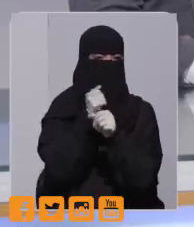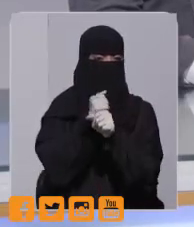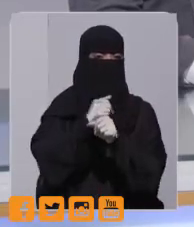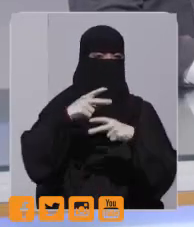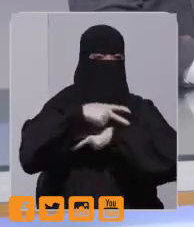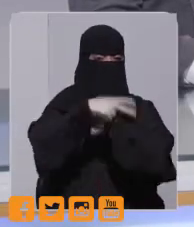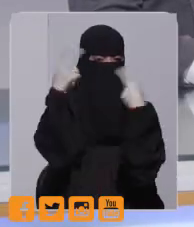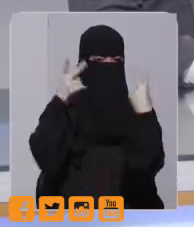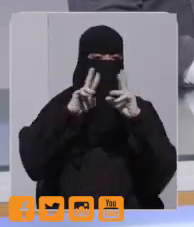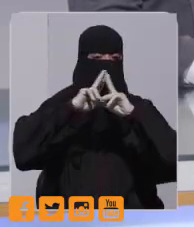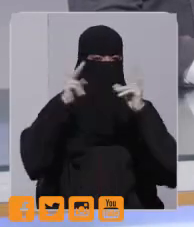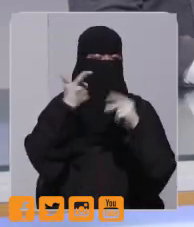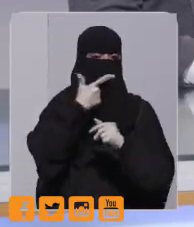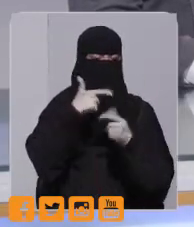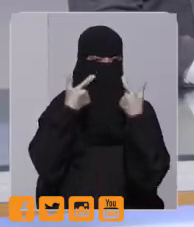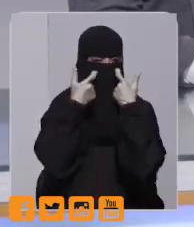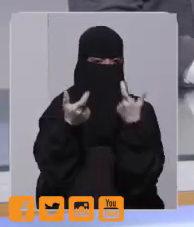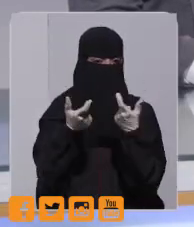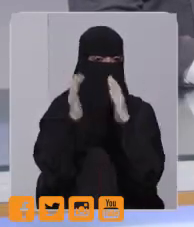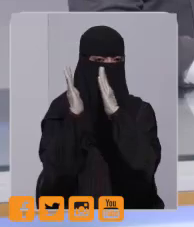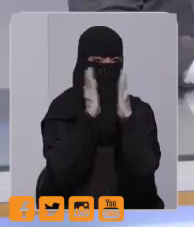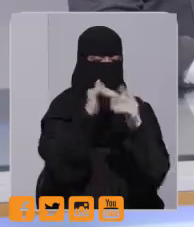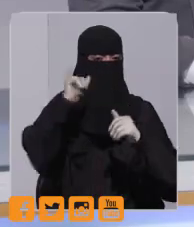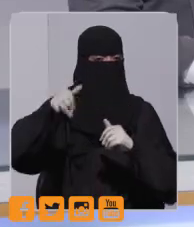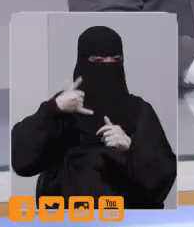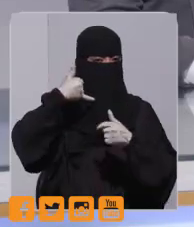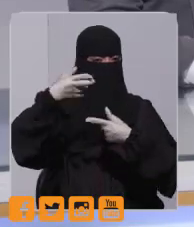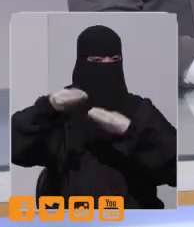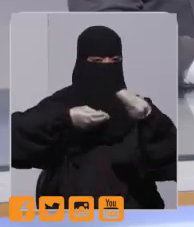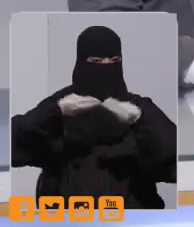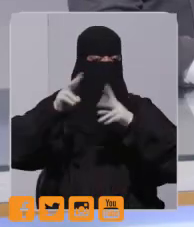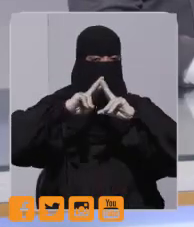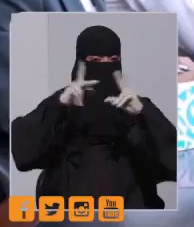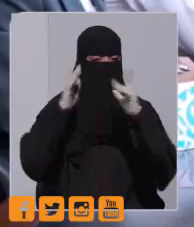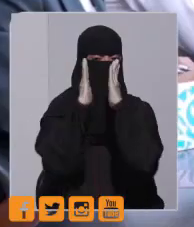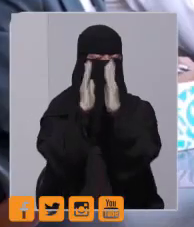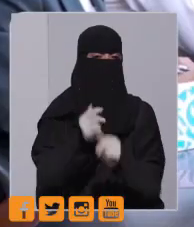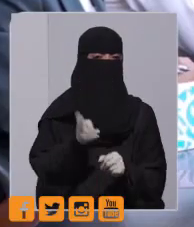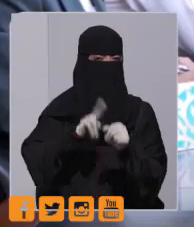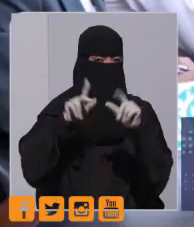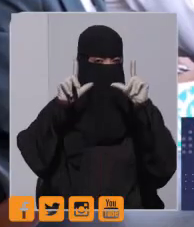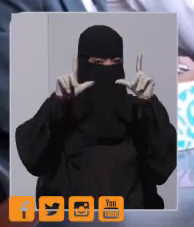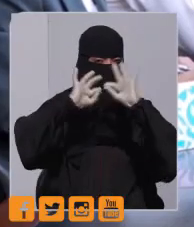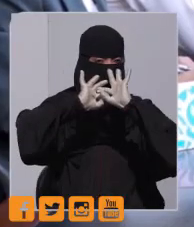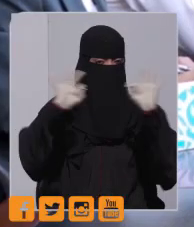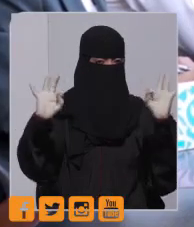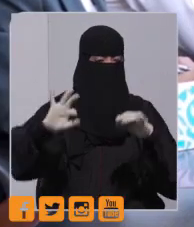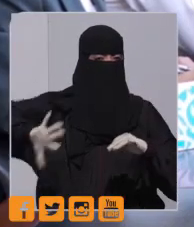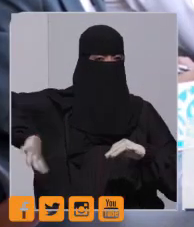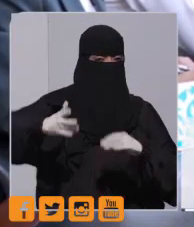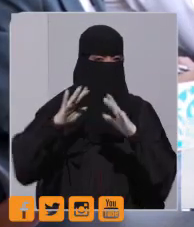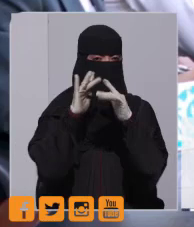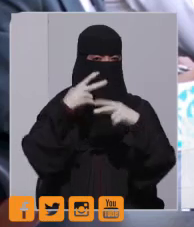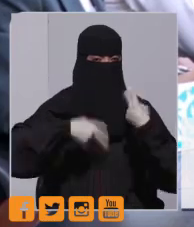وتسييرها التي تحرص على تنسيق والتواصل المسبق معها في هذا الجانب واستعرض مدير العمليات في